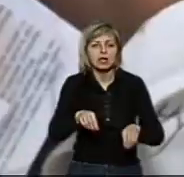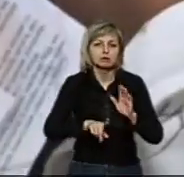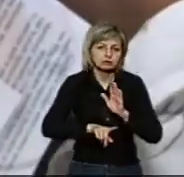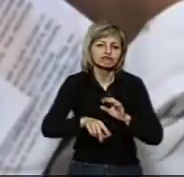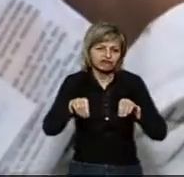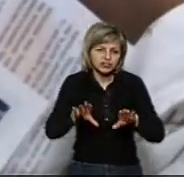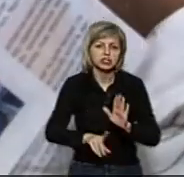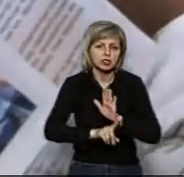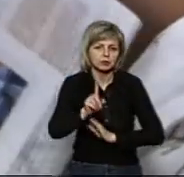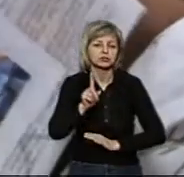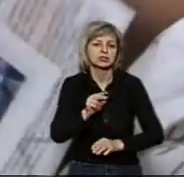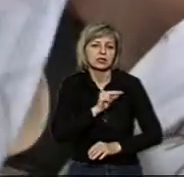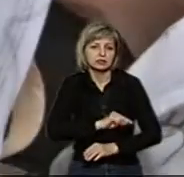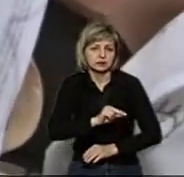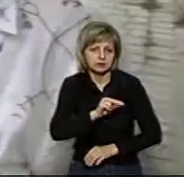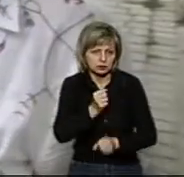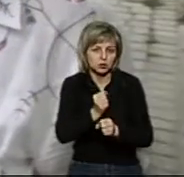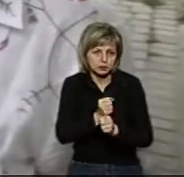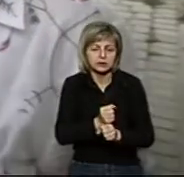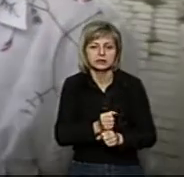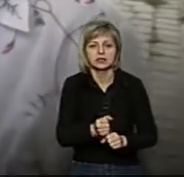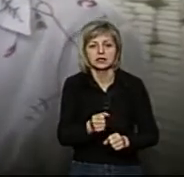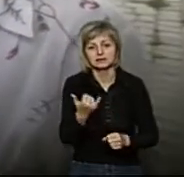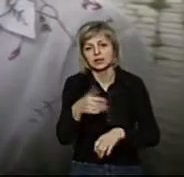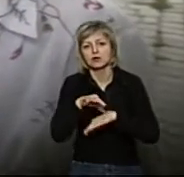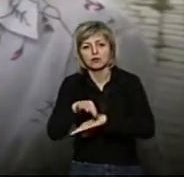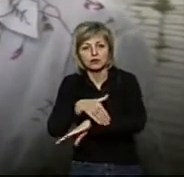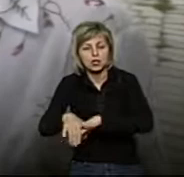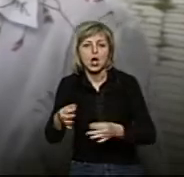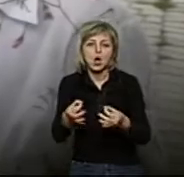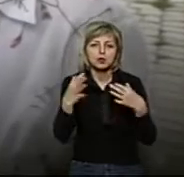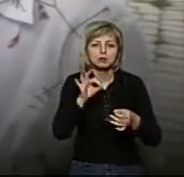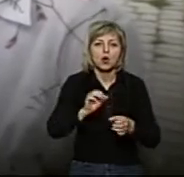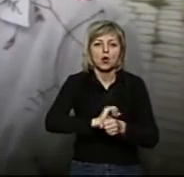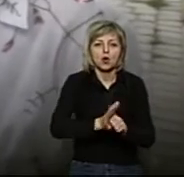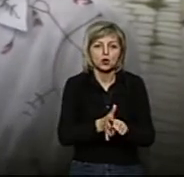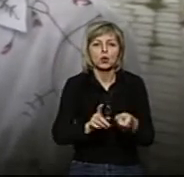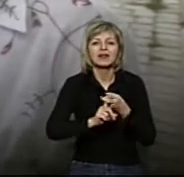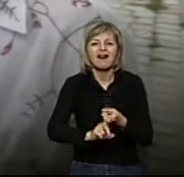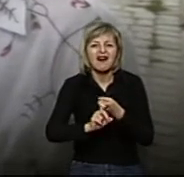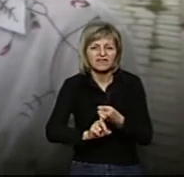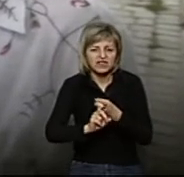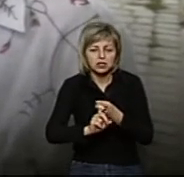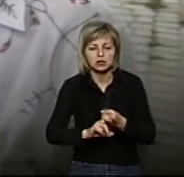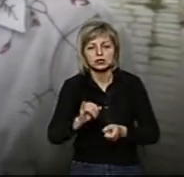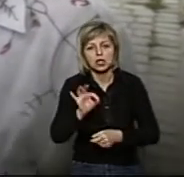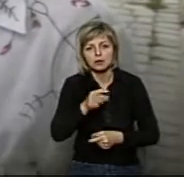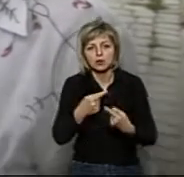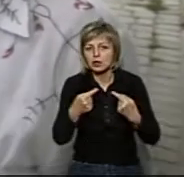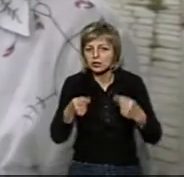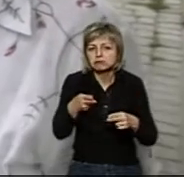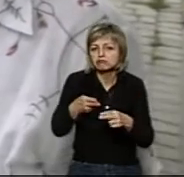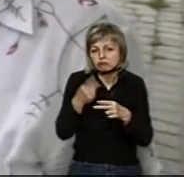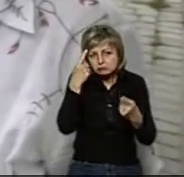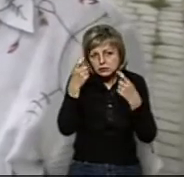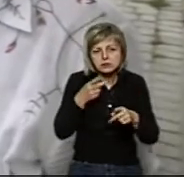відновити. Тепер вони відбуваються на вулиці. Розказували про коронавірус і про ті застереження,